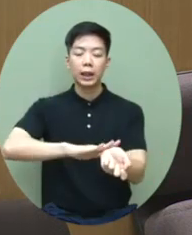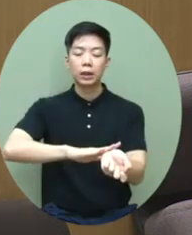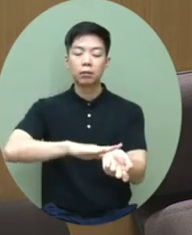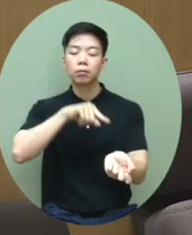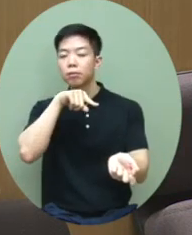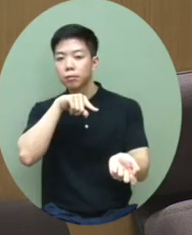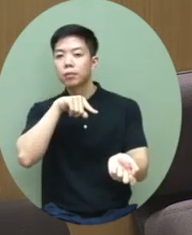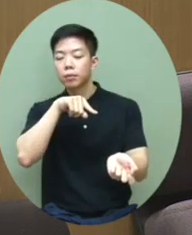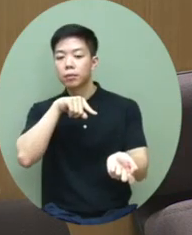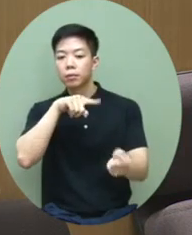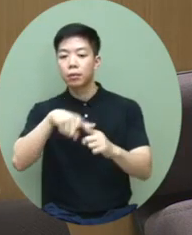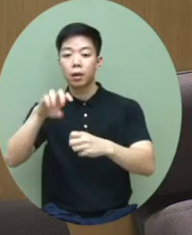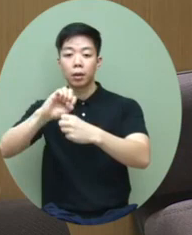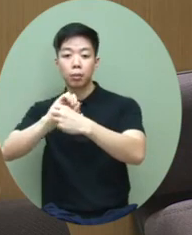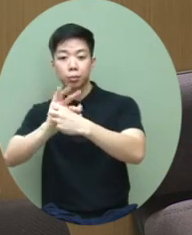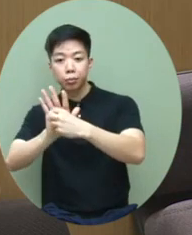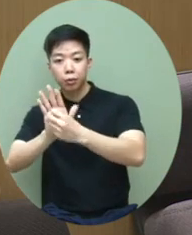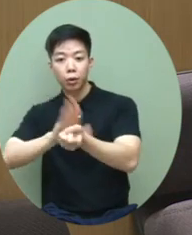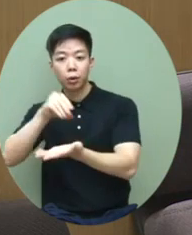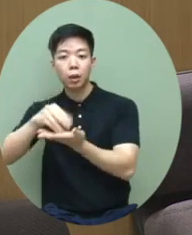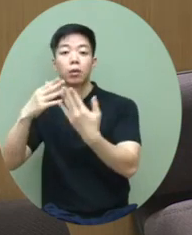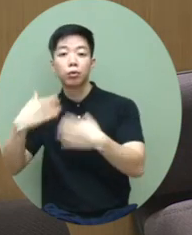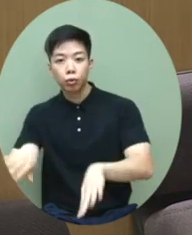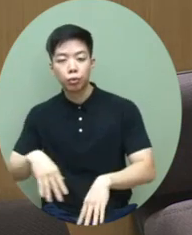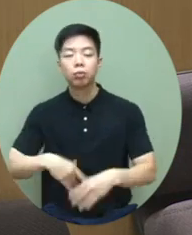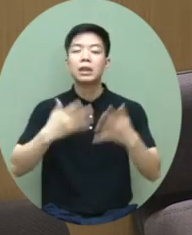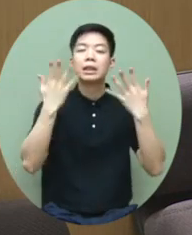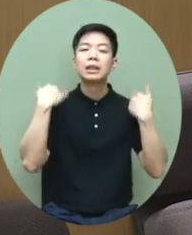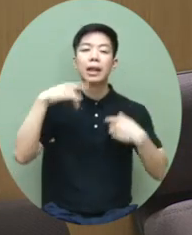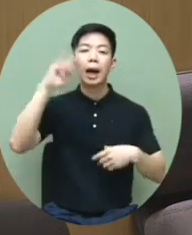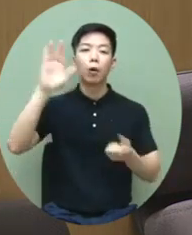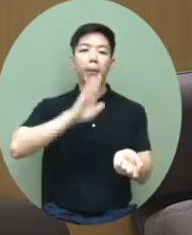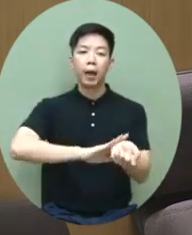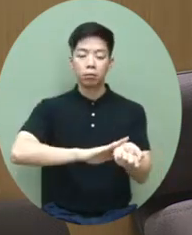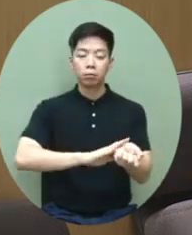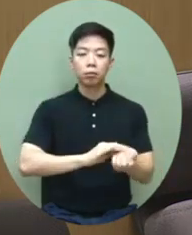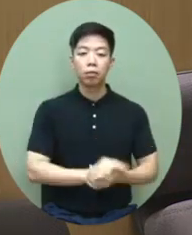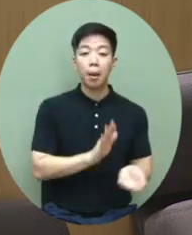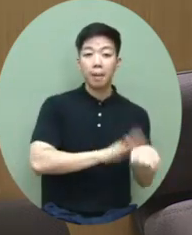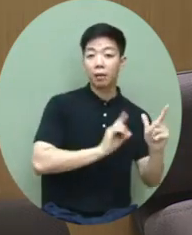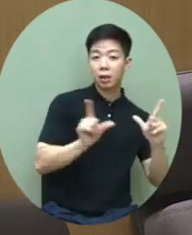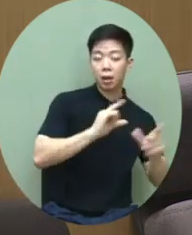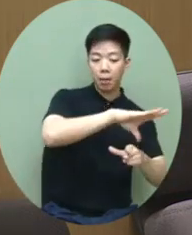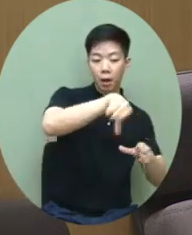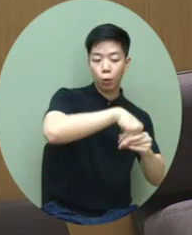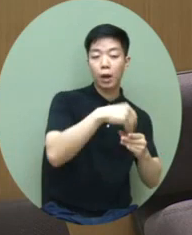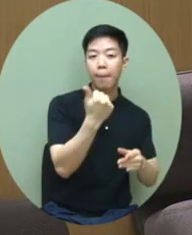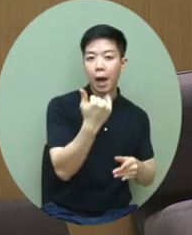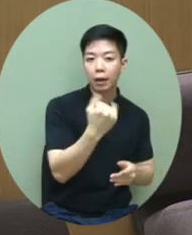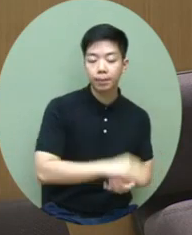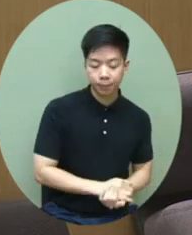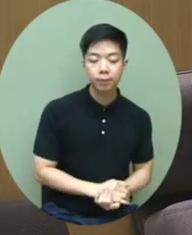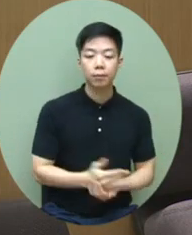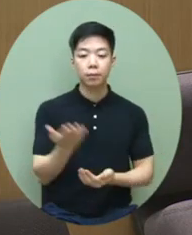症係唔係感染新冠病毒常見嗰個病徵咧？同埋另外啱啱劉醫生講到有第二